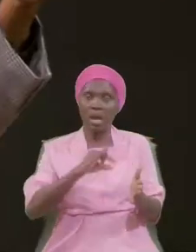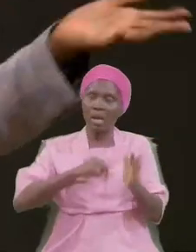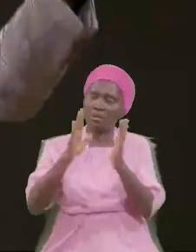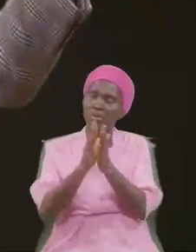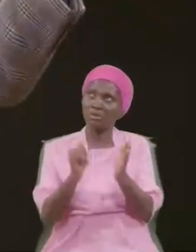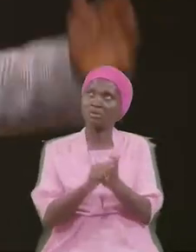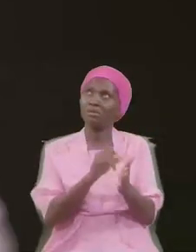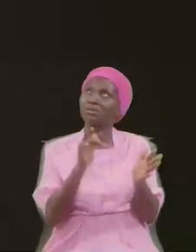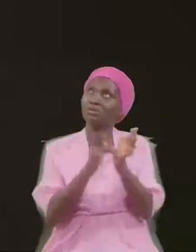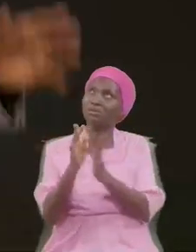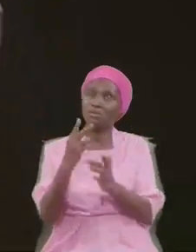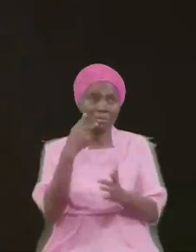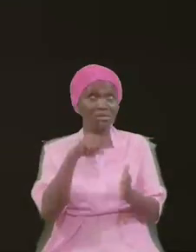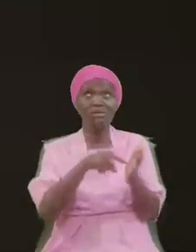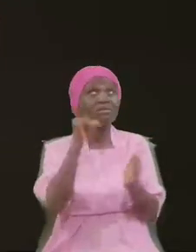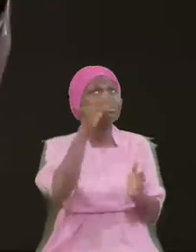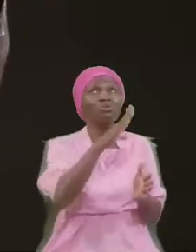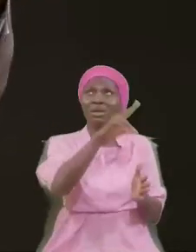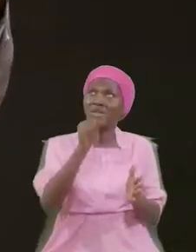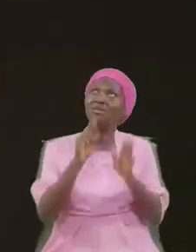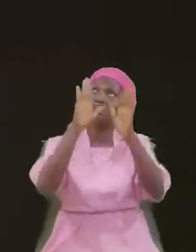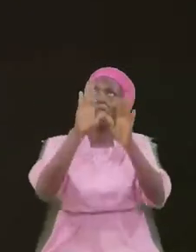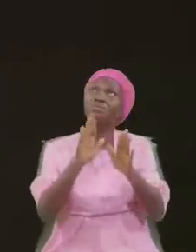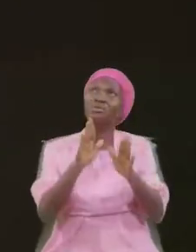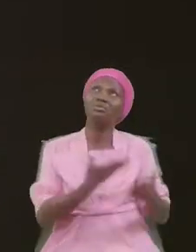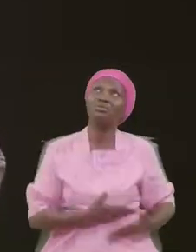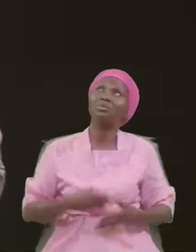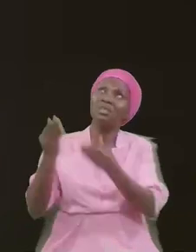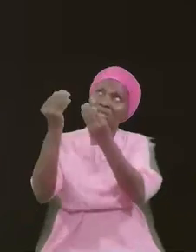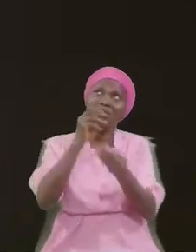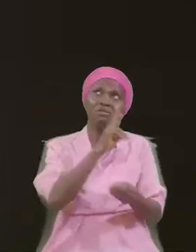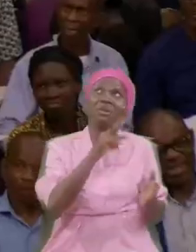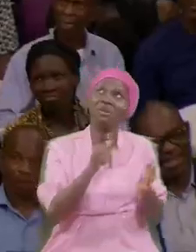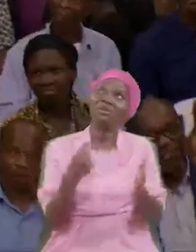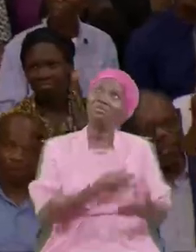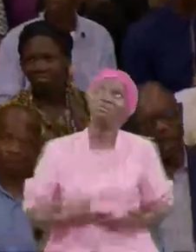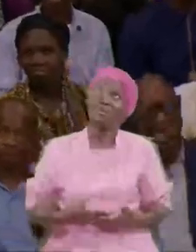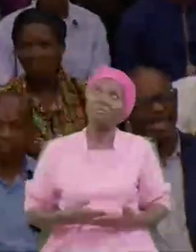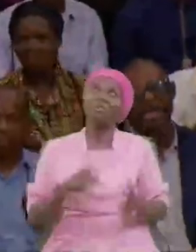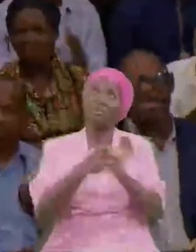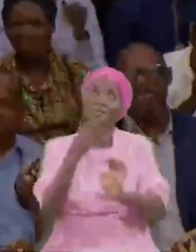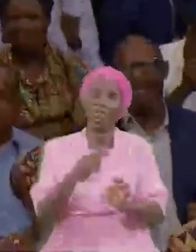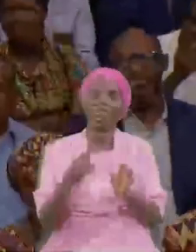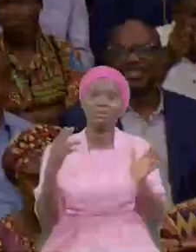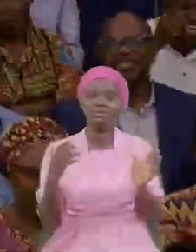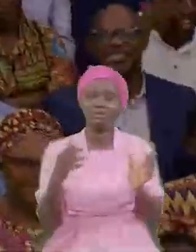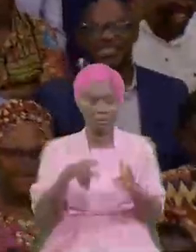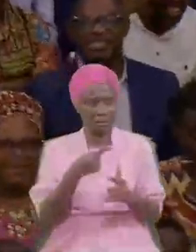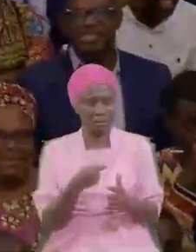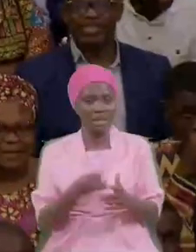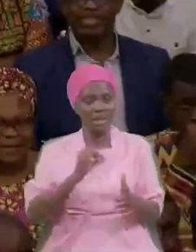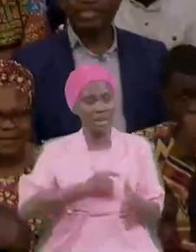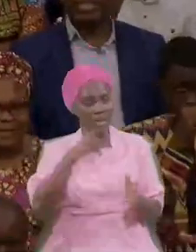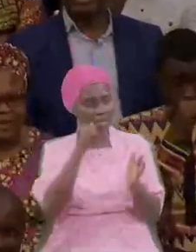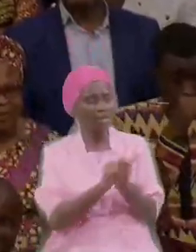besoin d'un enfant miracle, donne-lui un enfant miracle au nom de Jésus-Christ. Et puis, j'ai